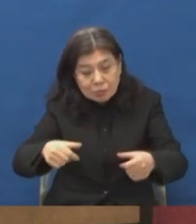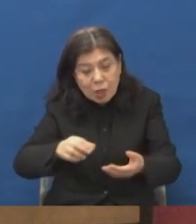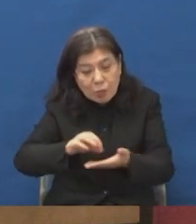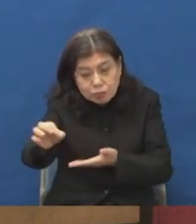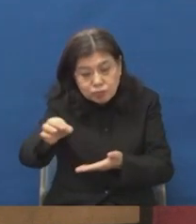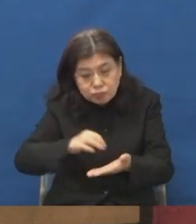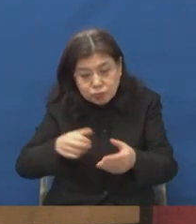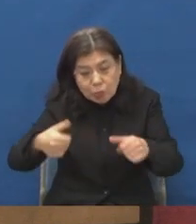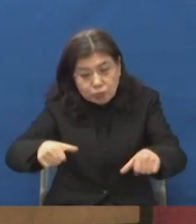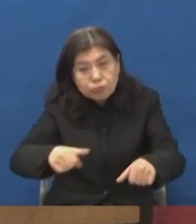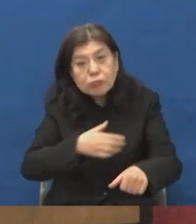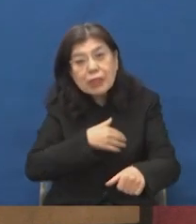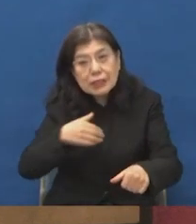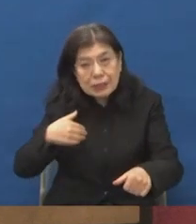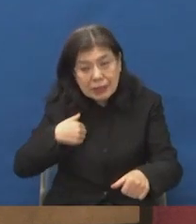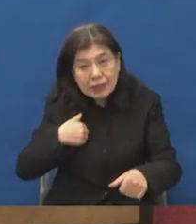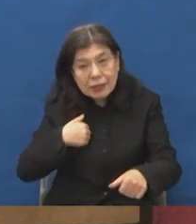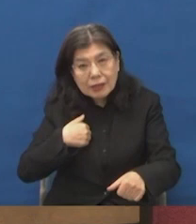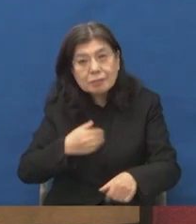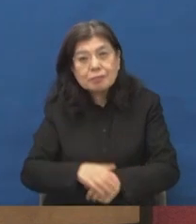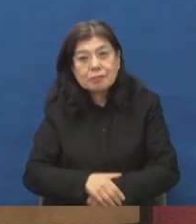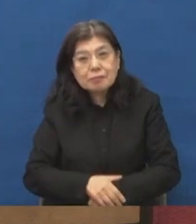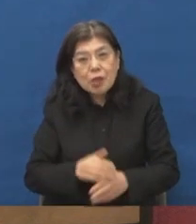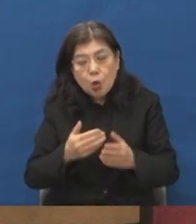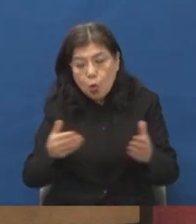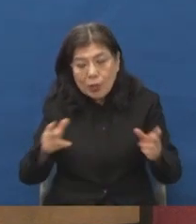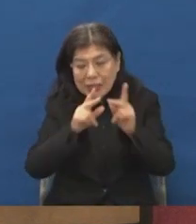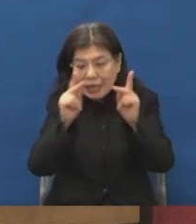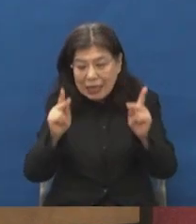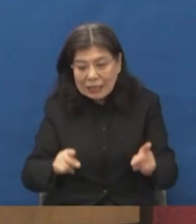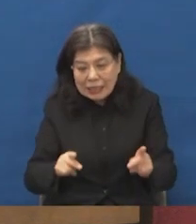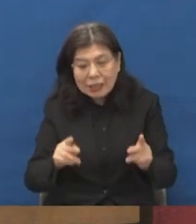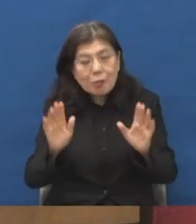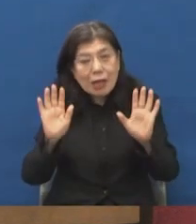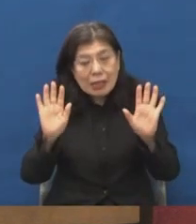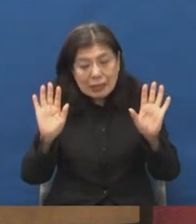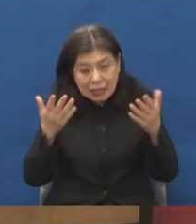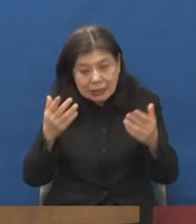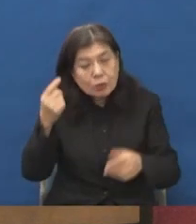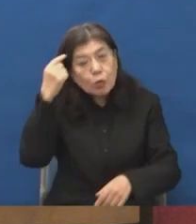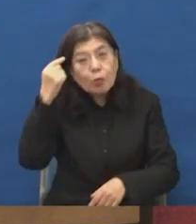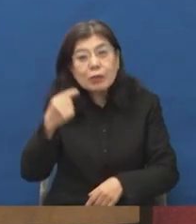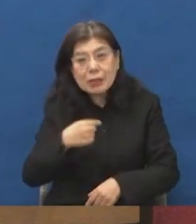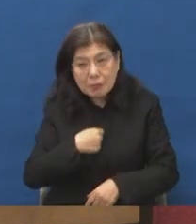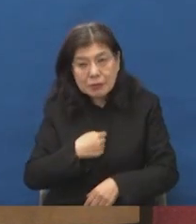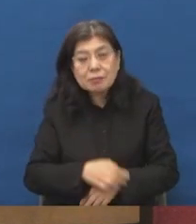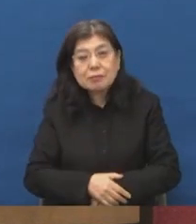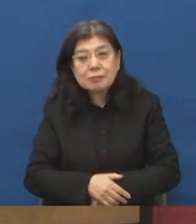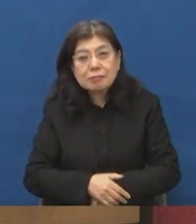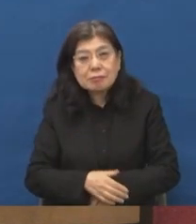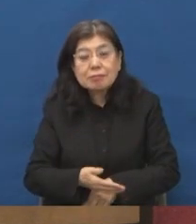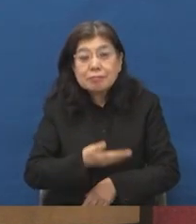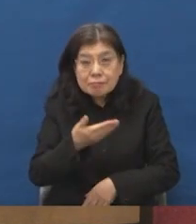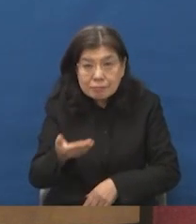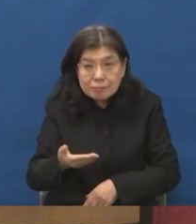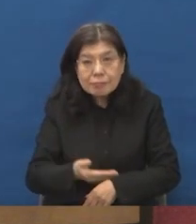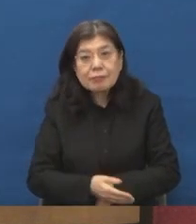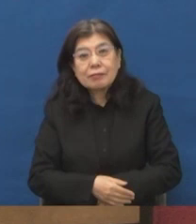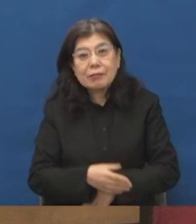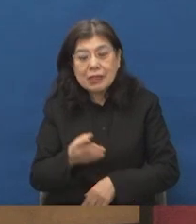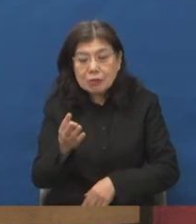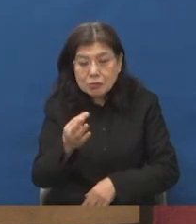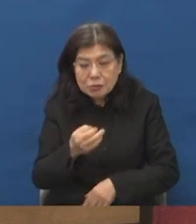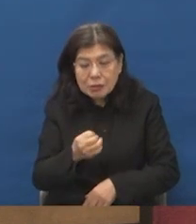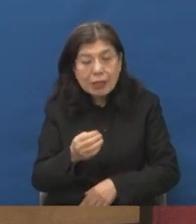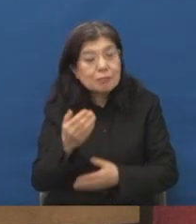、前提として大きな課題のある内容ではないものと認識をしています。その上で何点か申し上げます